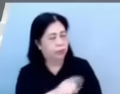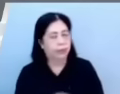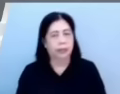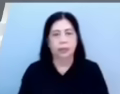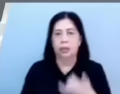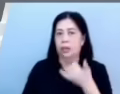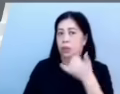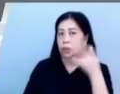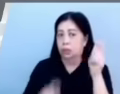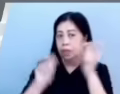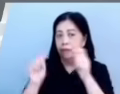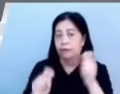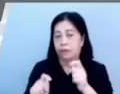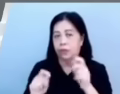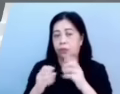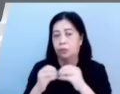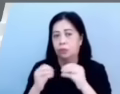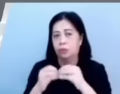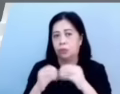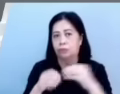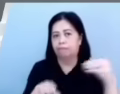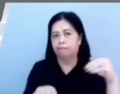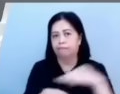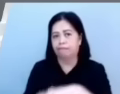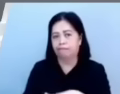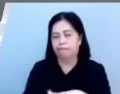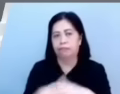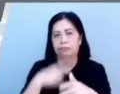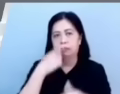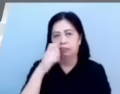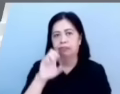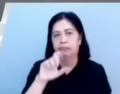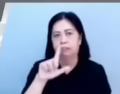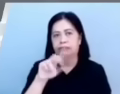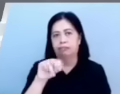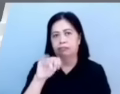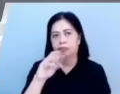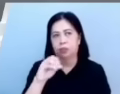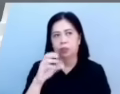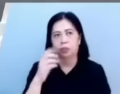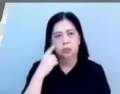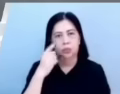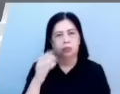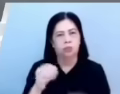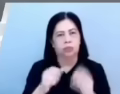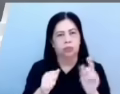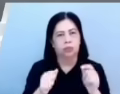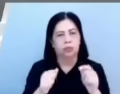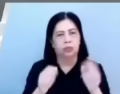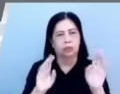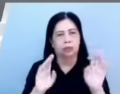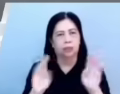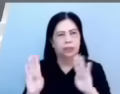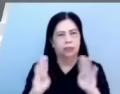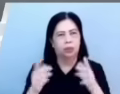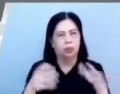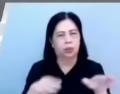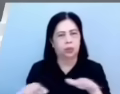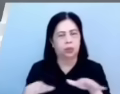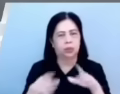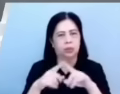Bagyo po is more on naapektuhan dahil sa El Niño. So okay. Ang behavior po usually ng mga bagyo during time ng El Niño